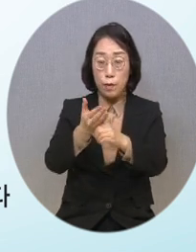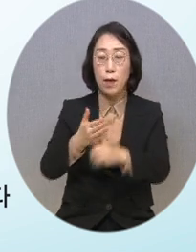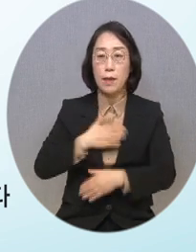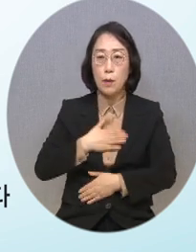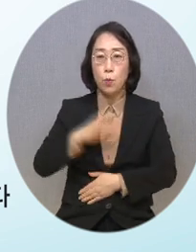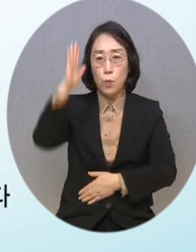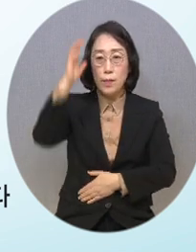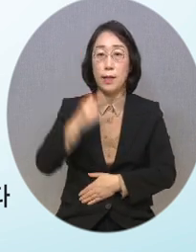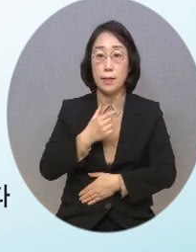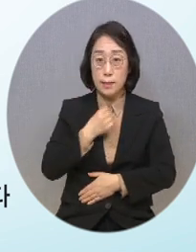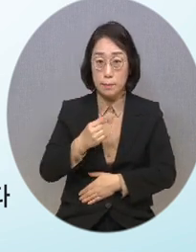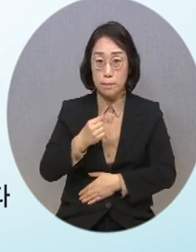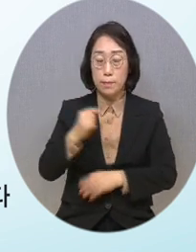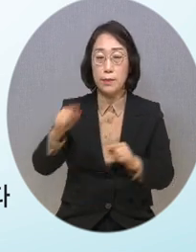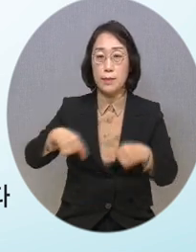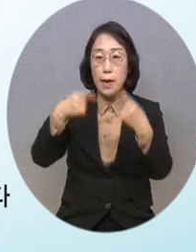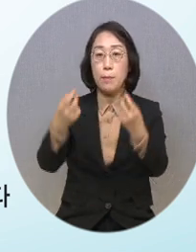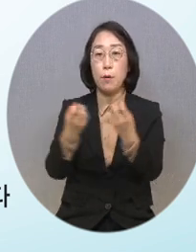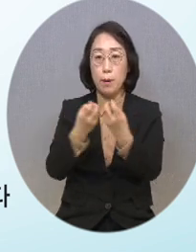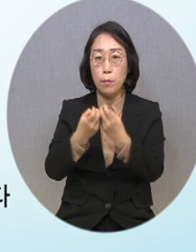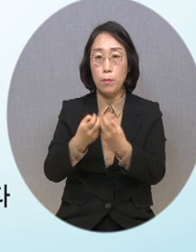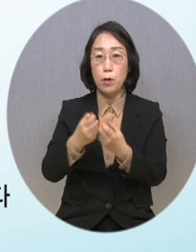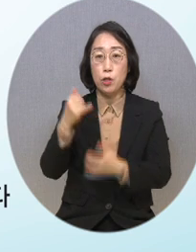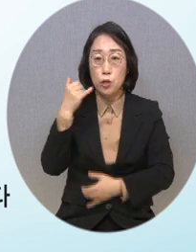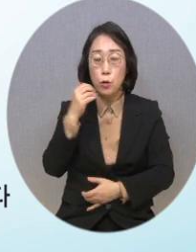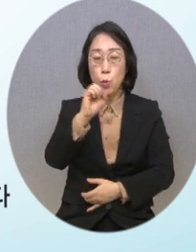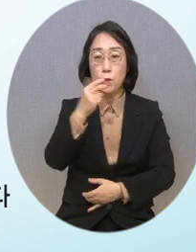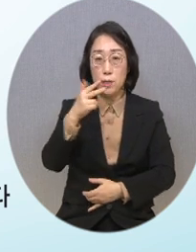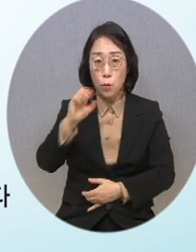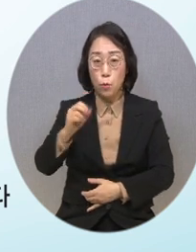좀 합시다 참여 방법은 전화번호